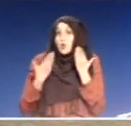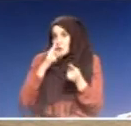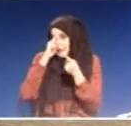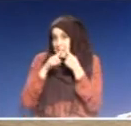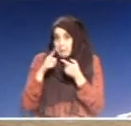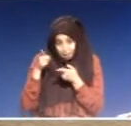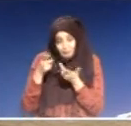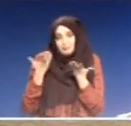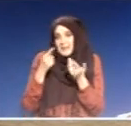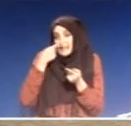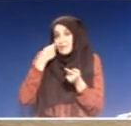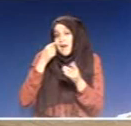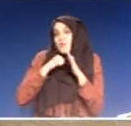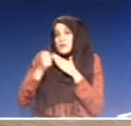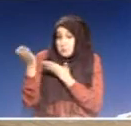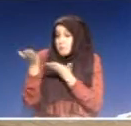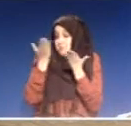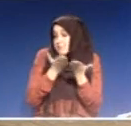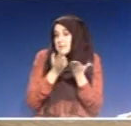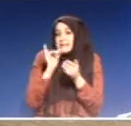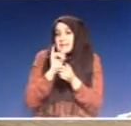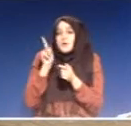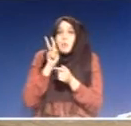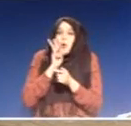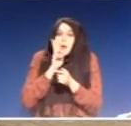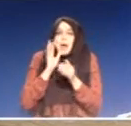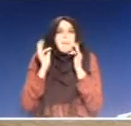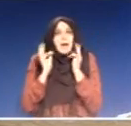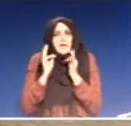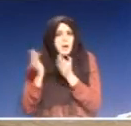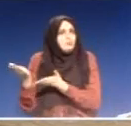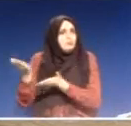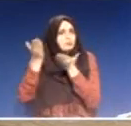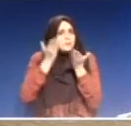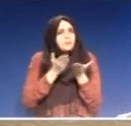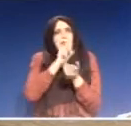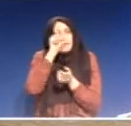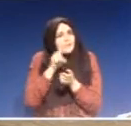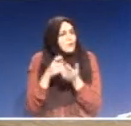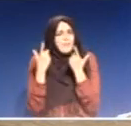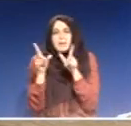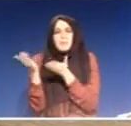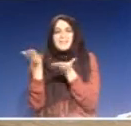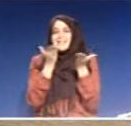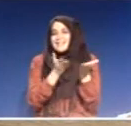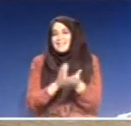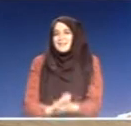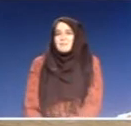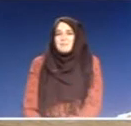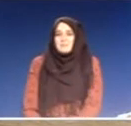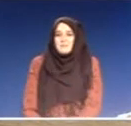الحلقة الخبرة العقارية. تفضلي إذا كان عندك مشكل أو قضية أو مساءلة أو مداخلة، تفضلي نحن في